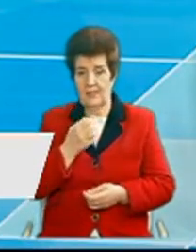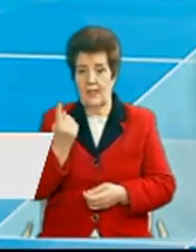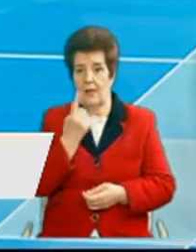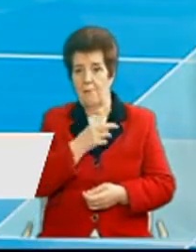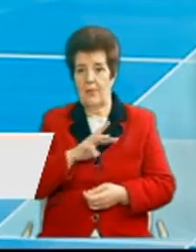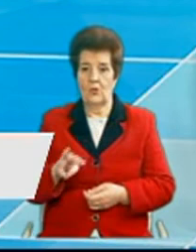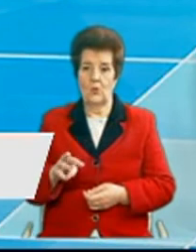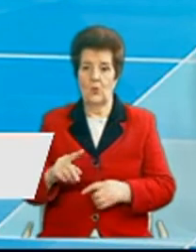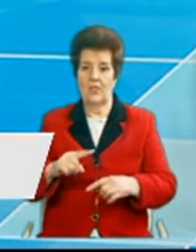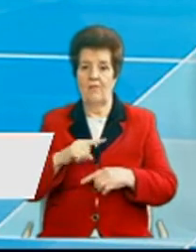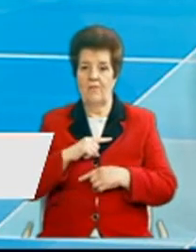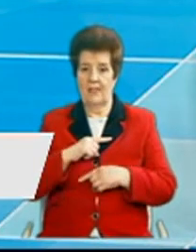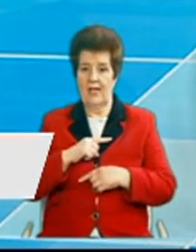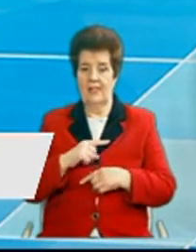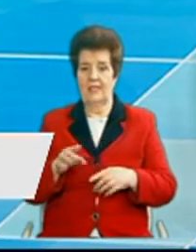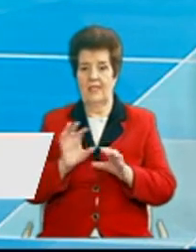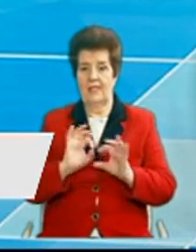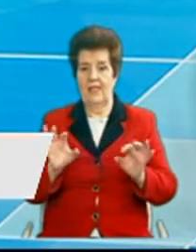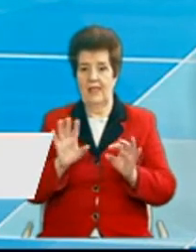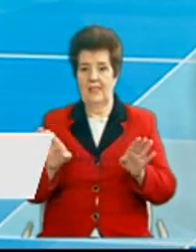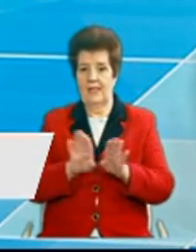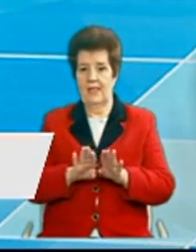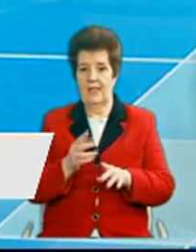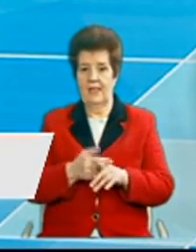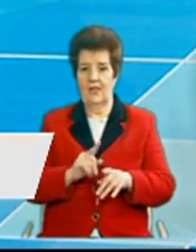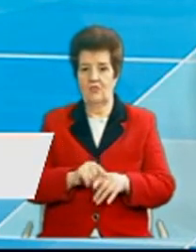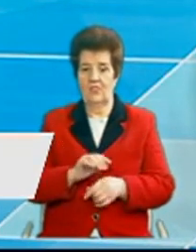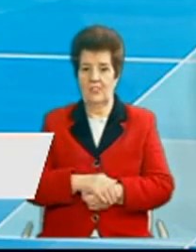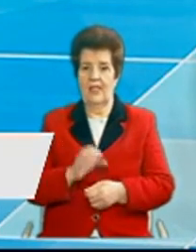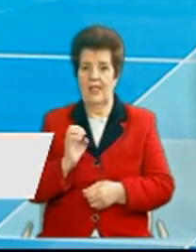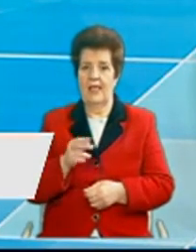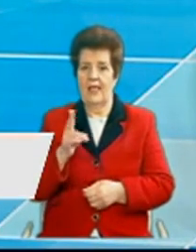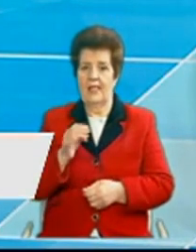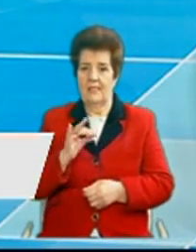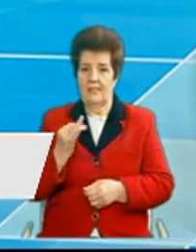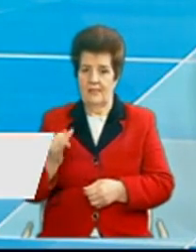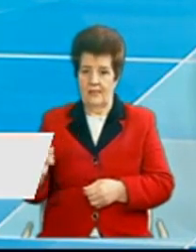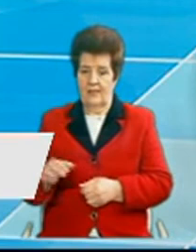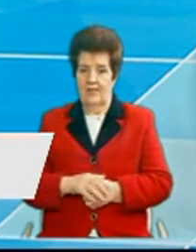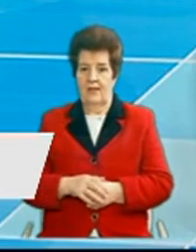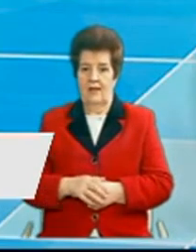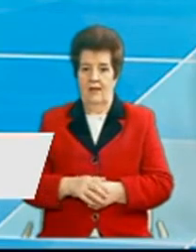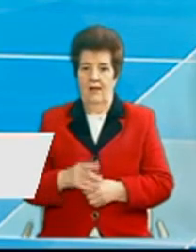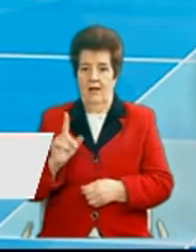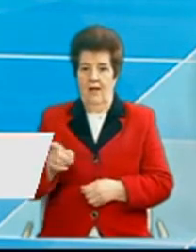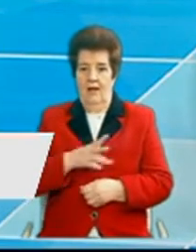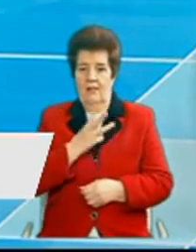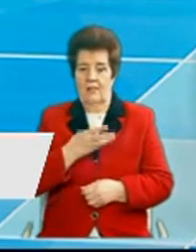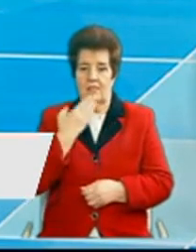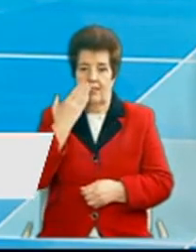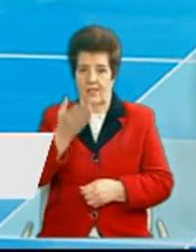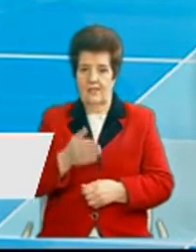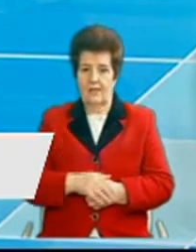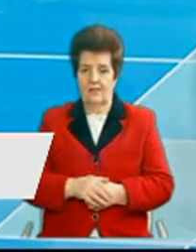de final, mesajul de încheiere a acestei ediții și a intervenției dumneavoastră mai precis, pe care vă rog să-l adresați